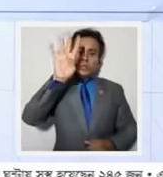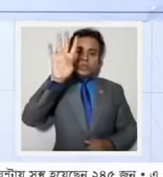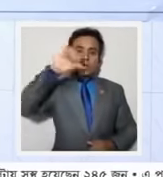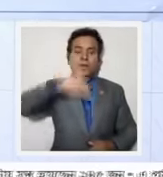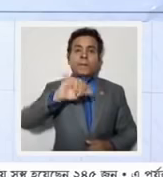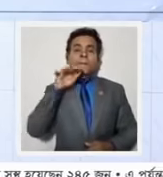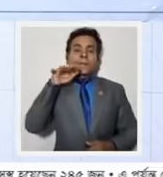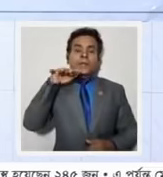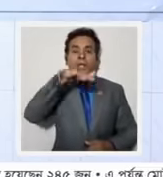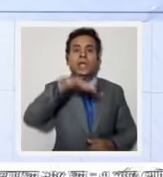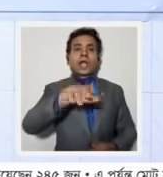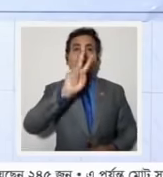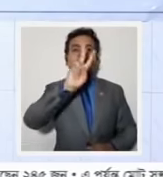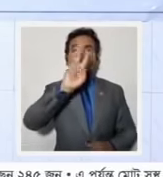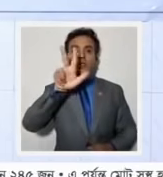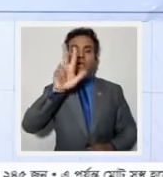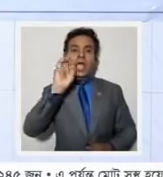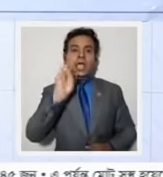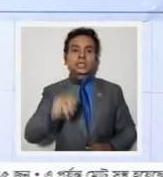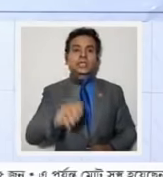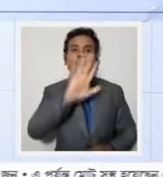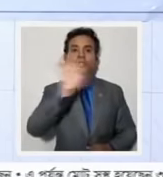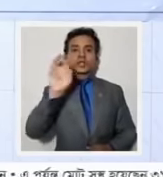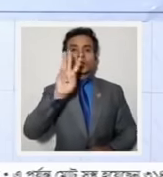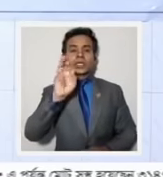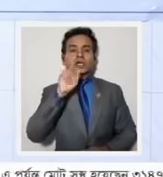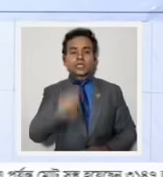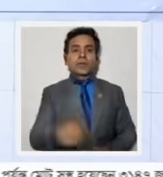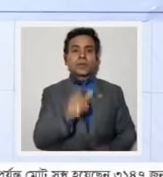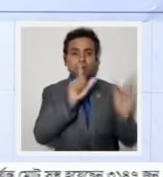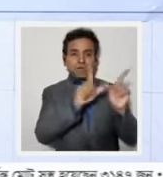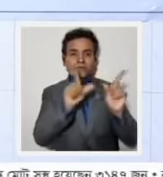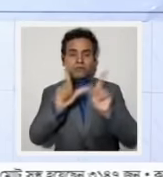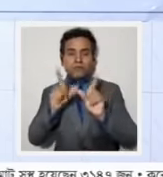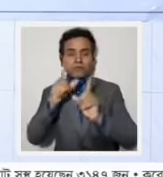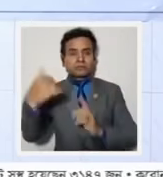1,35,018 এবং এ পর্যন্ত ফোন কল গ্রহণ করা হয়েছে